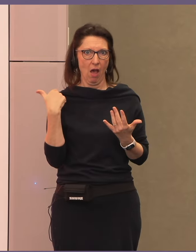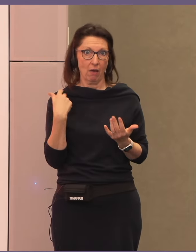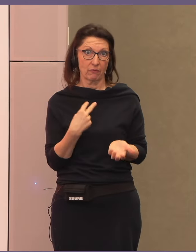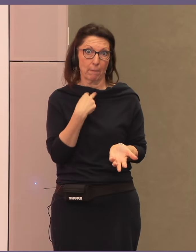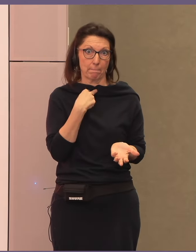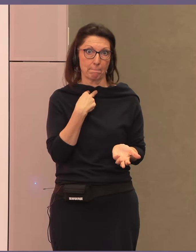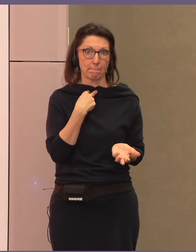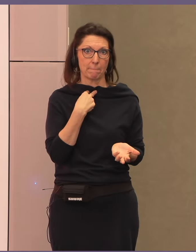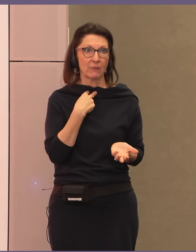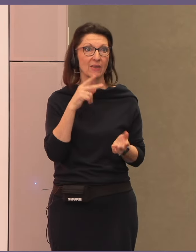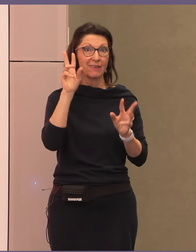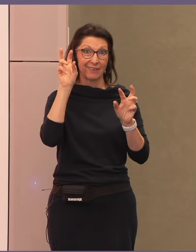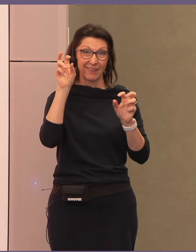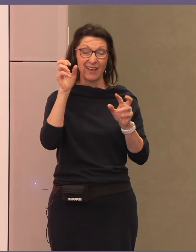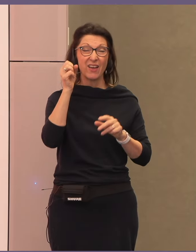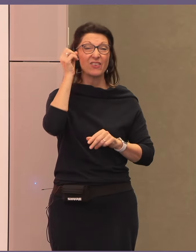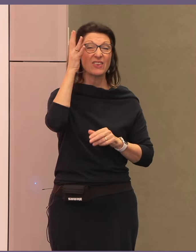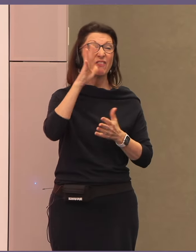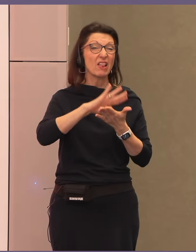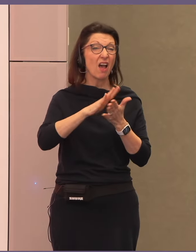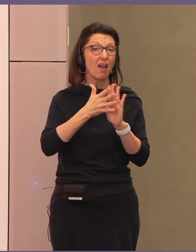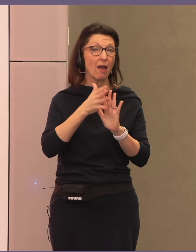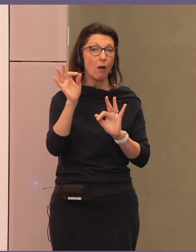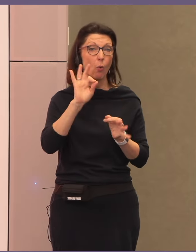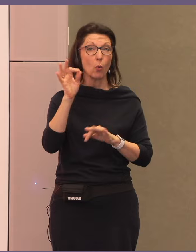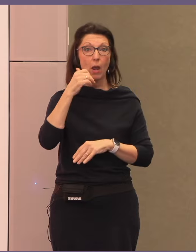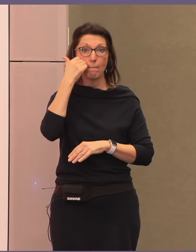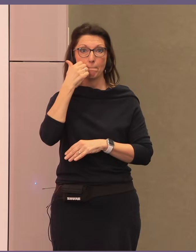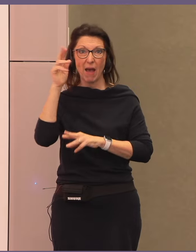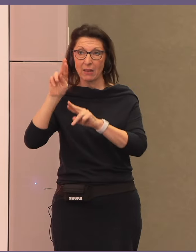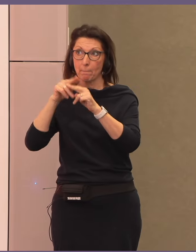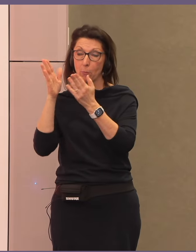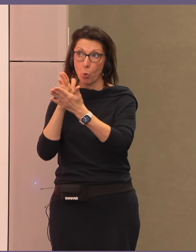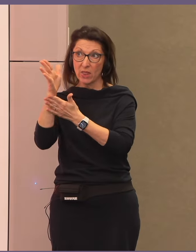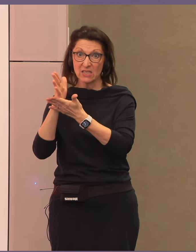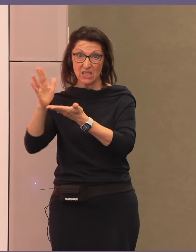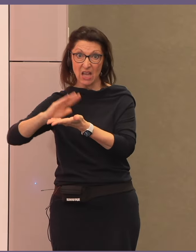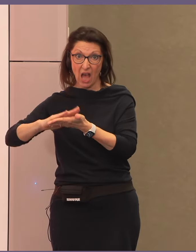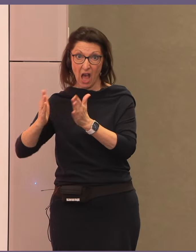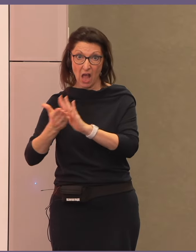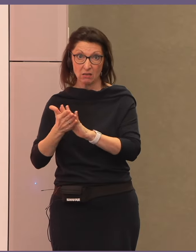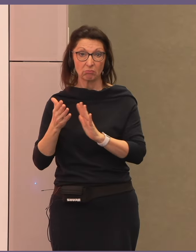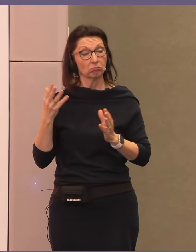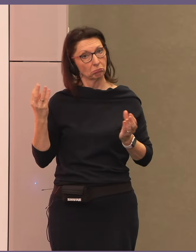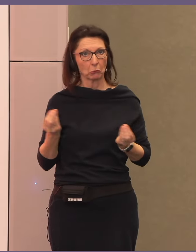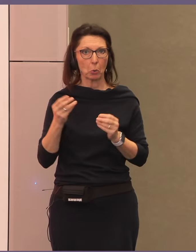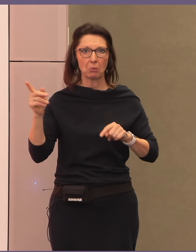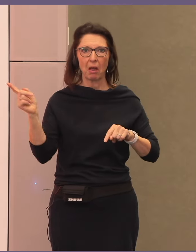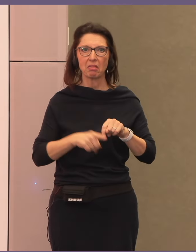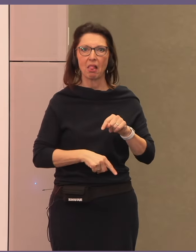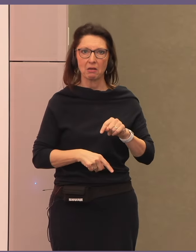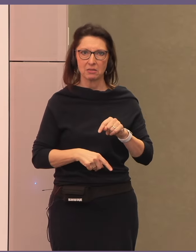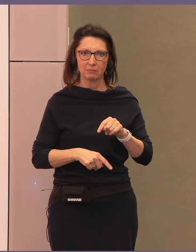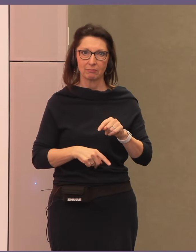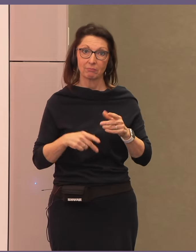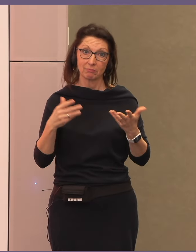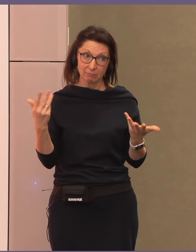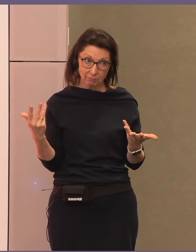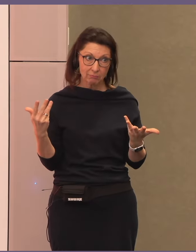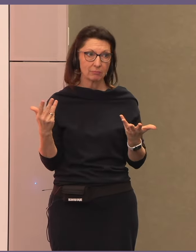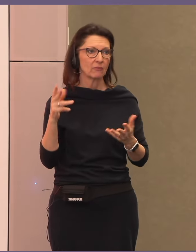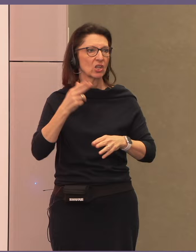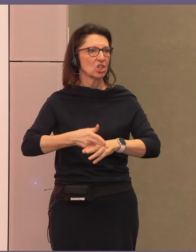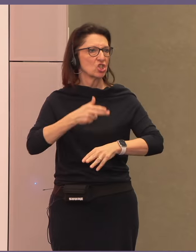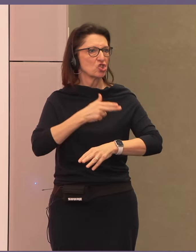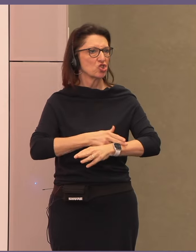Die wilde Ehe, aber auch die Heirat mit einem Mann im Bundesdienst bedeutete einen Entlassungsgrund. Nachdem also das Zölibat für